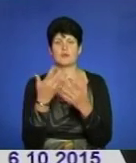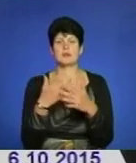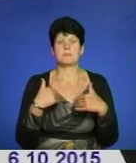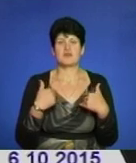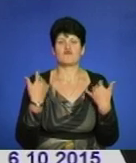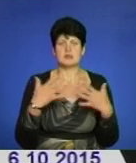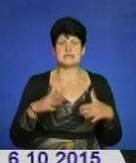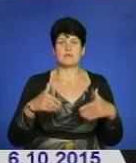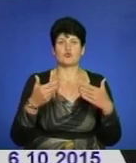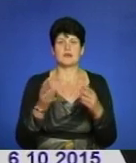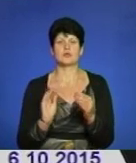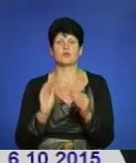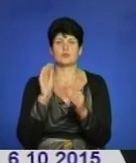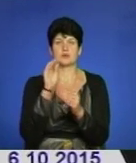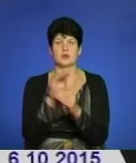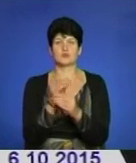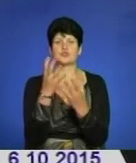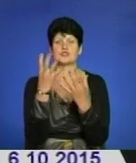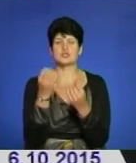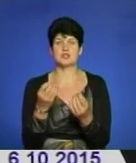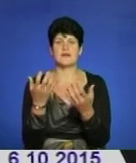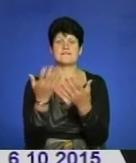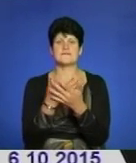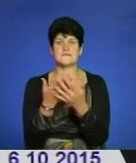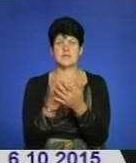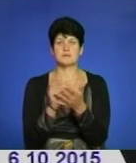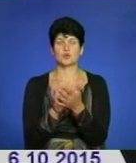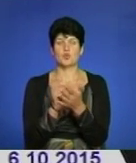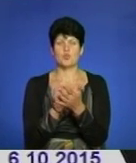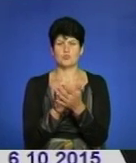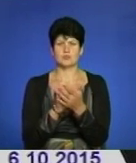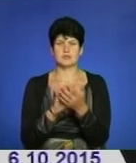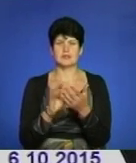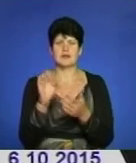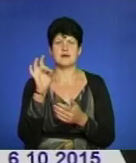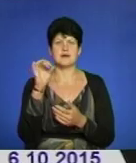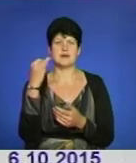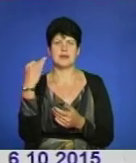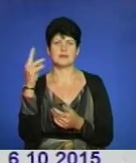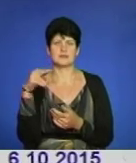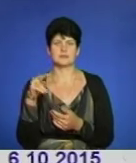запропонували, додано ще документальний фільм «Рейд».